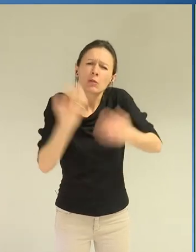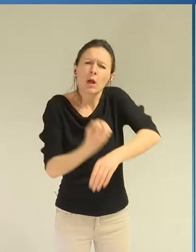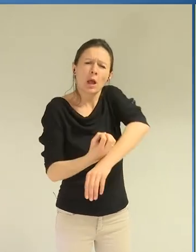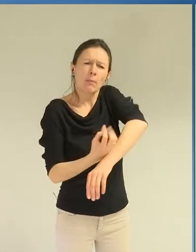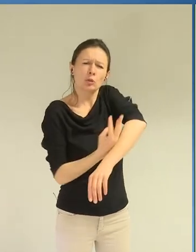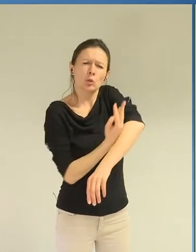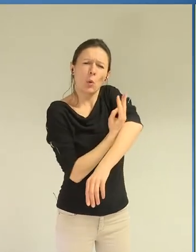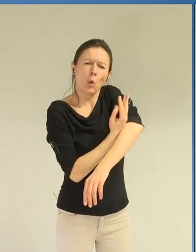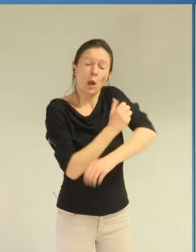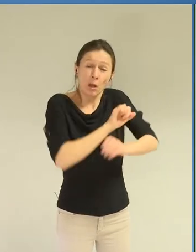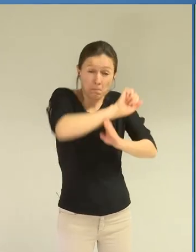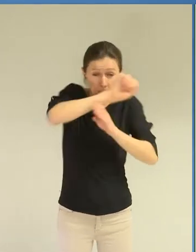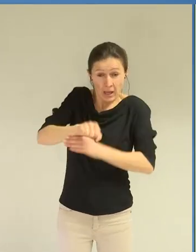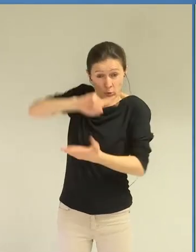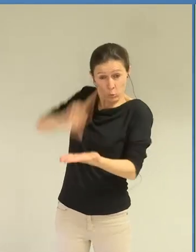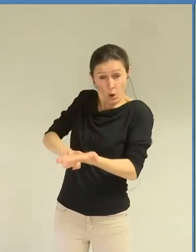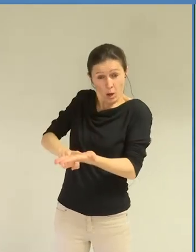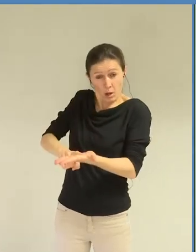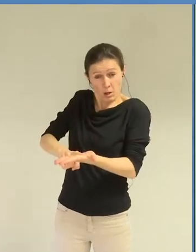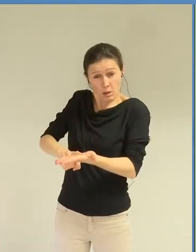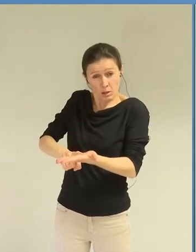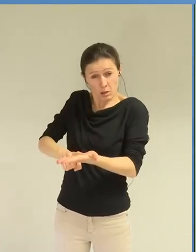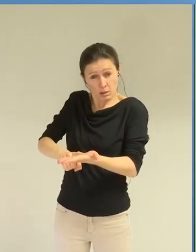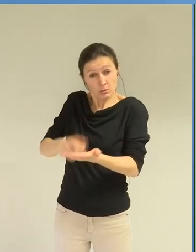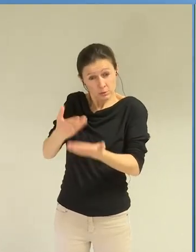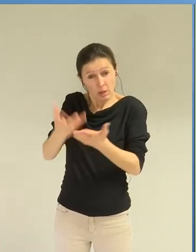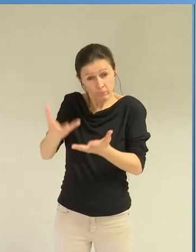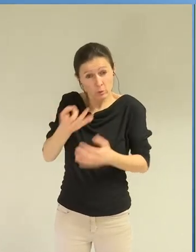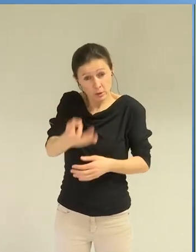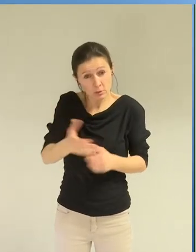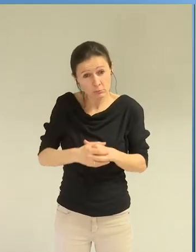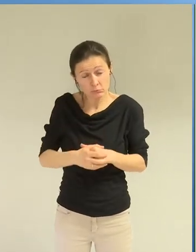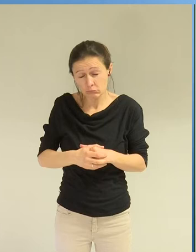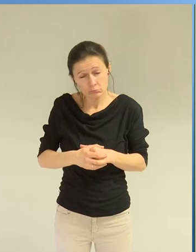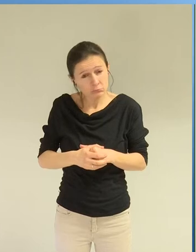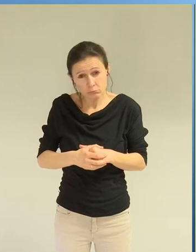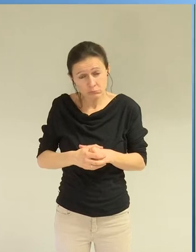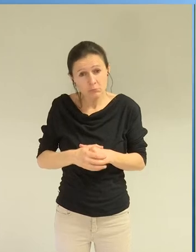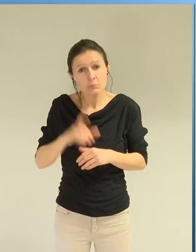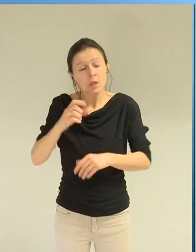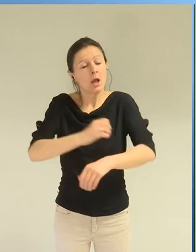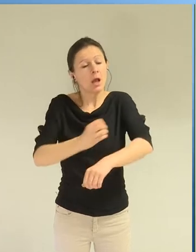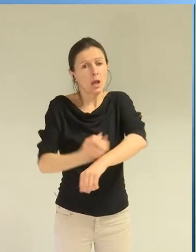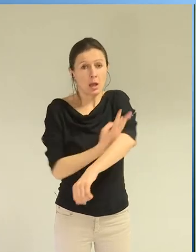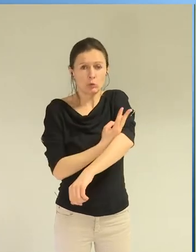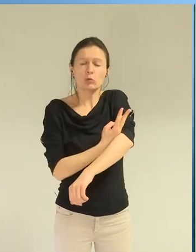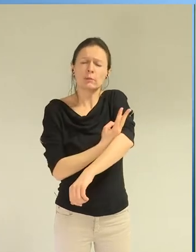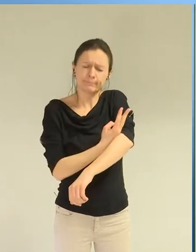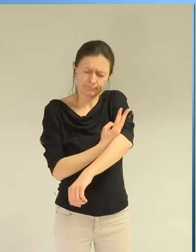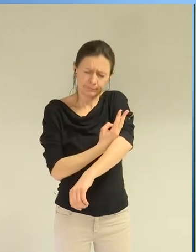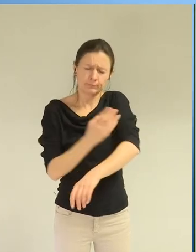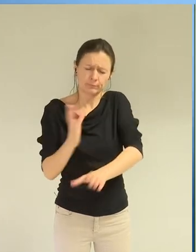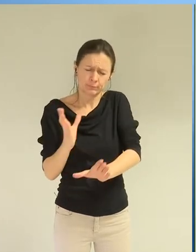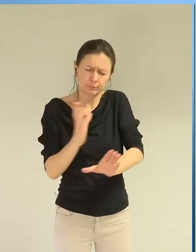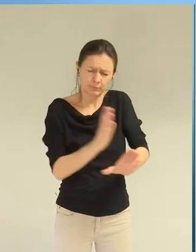droit au delà de l'émotion il ya là des désaccords politiques qui ne peuvent servir à prétexter